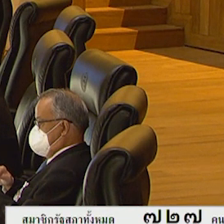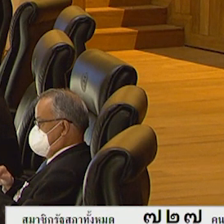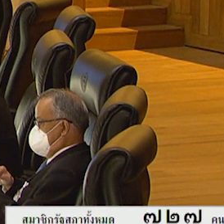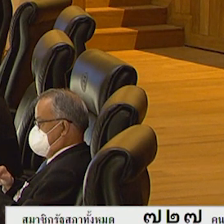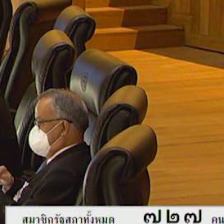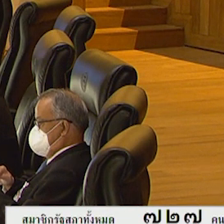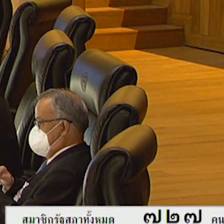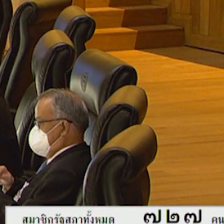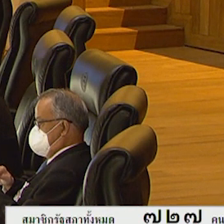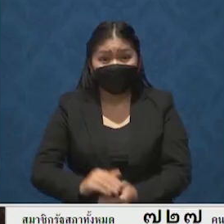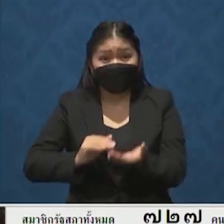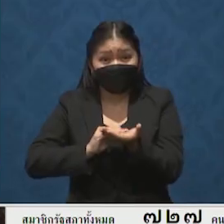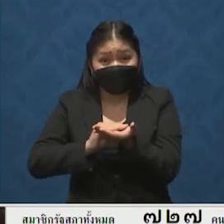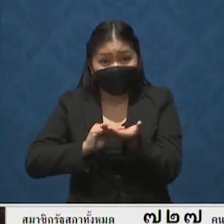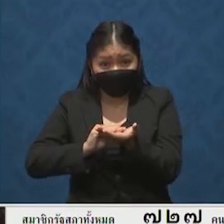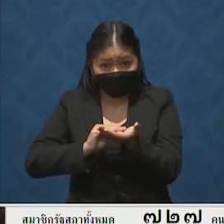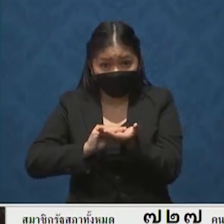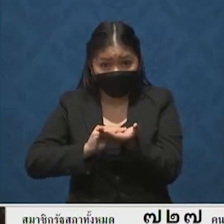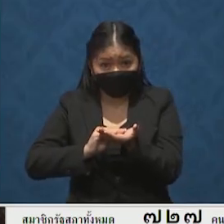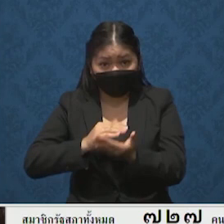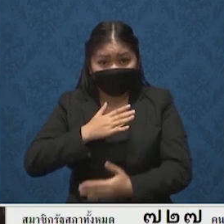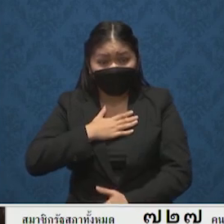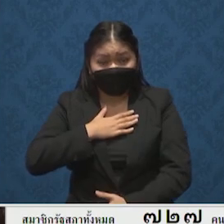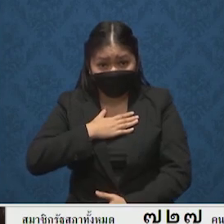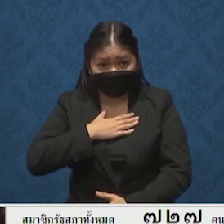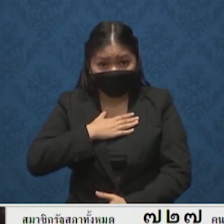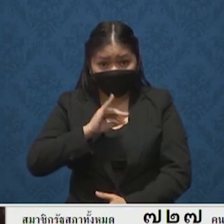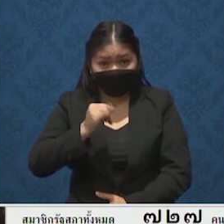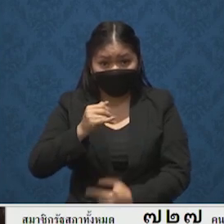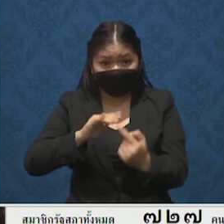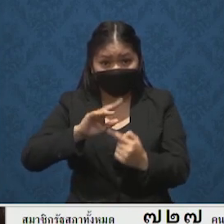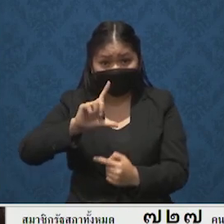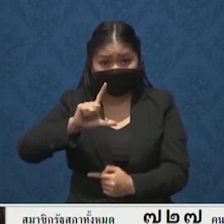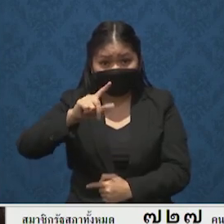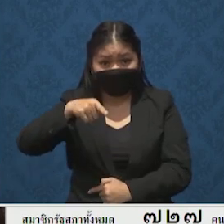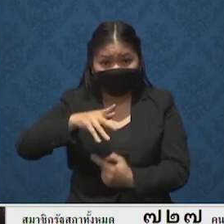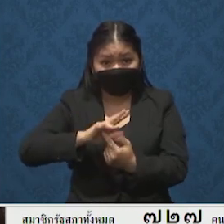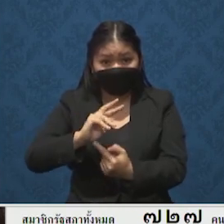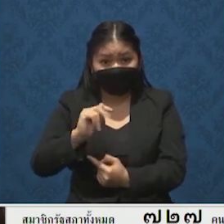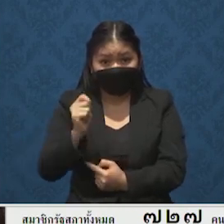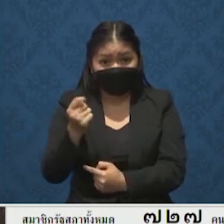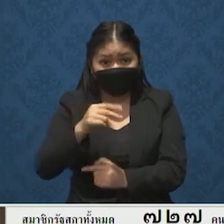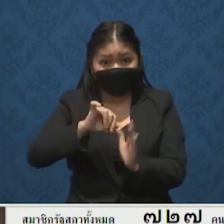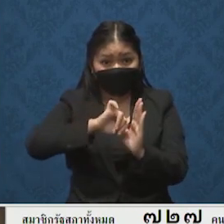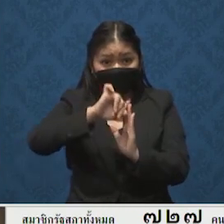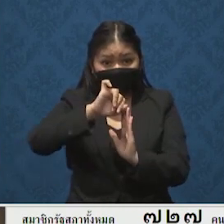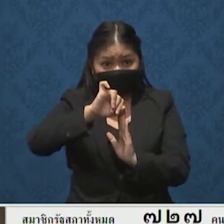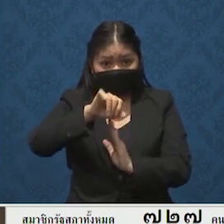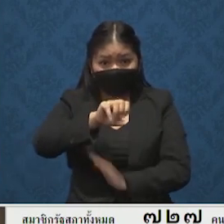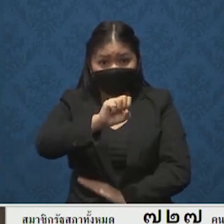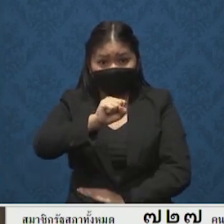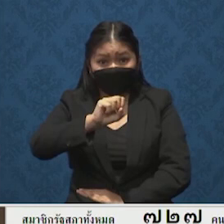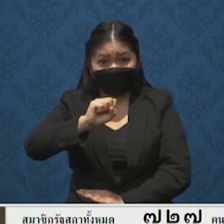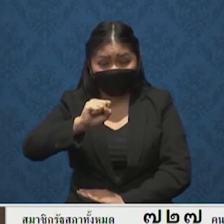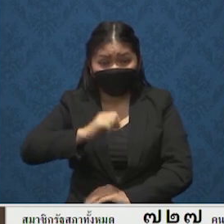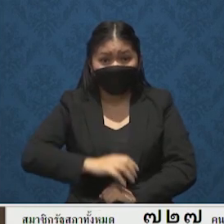ท่านประธานครับ ครับผม จุลพันธ์อมรนิวัฒน ์ครับ พรรคเพื่อไทยจังหวัดเชียงใหม่สมาชิกรัฐสภาครับท่านประธาน